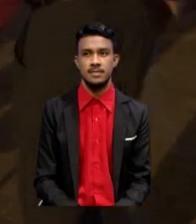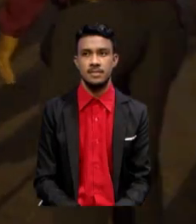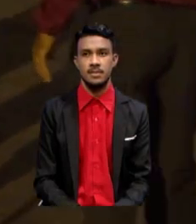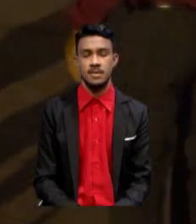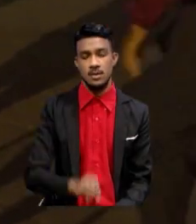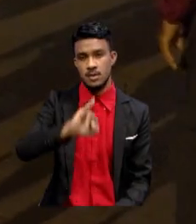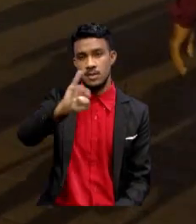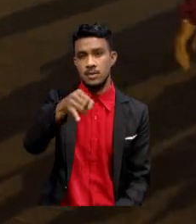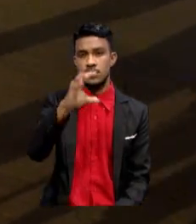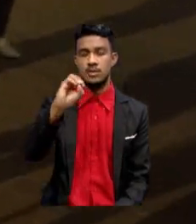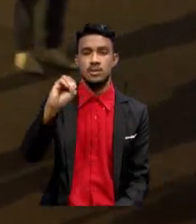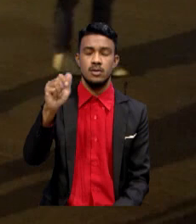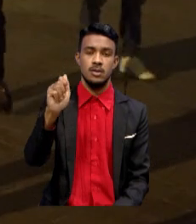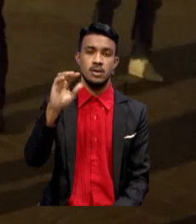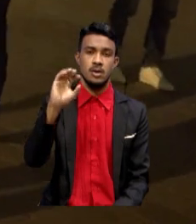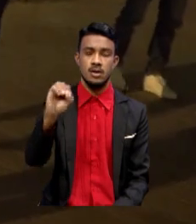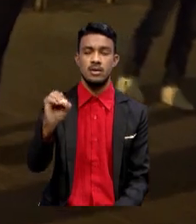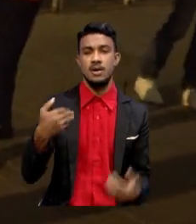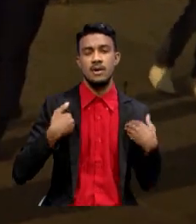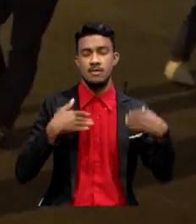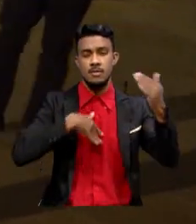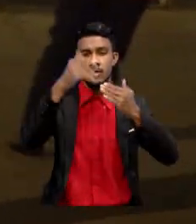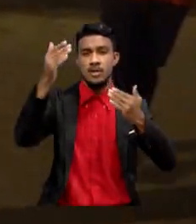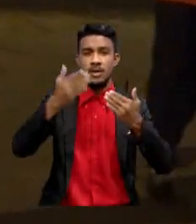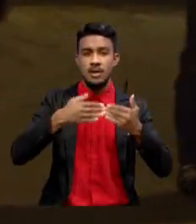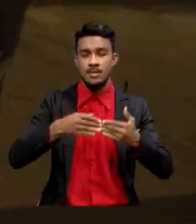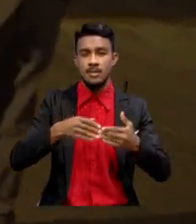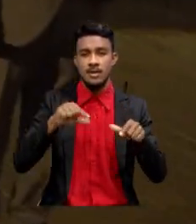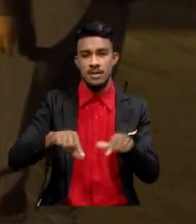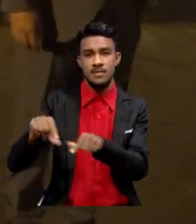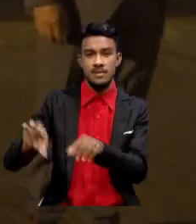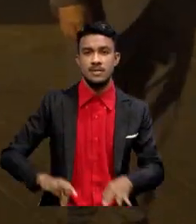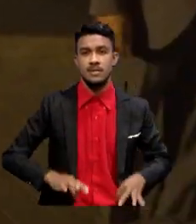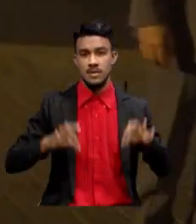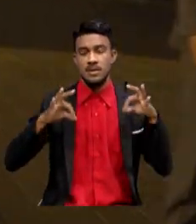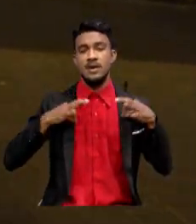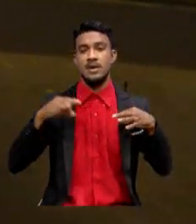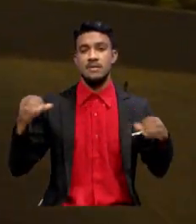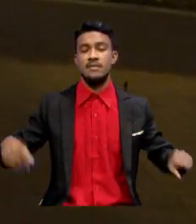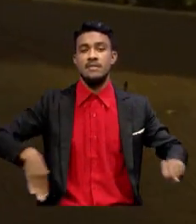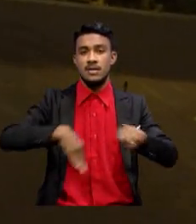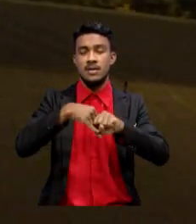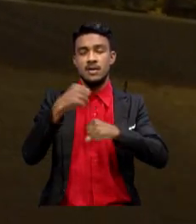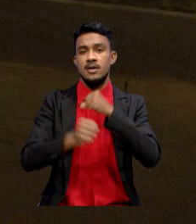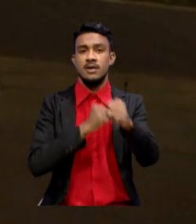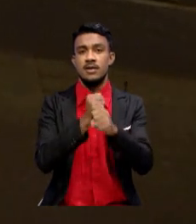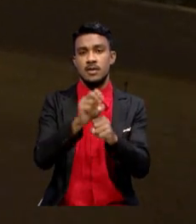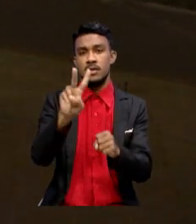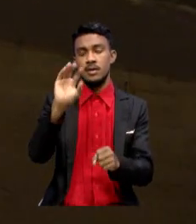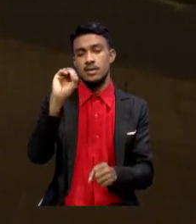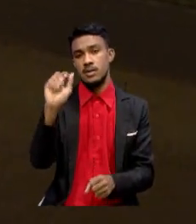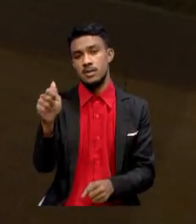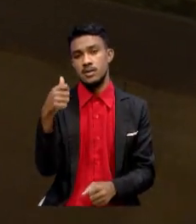João Mendonça dadau ne ia problema ho kondisi fisiku, tamahetan asidente ia tinang ring rosanolo. João Mendonça nudar